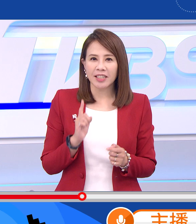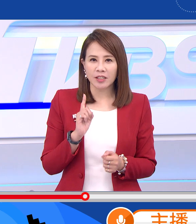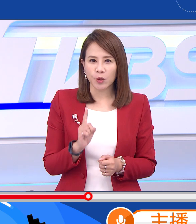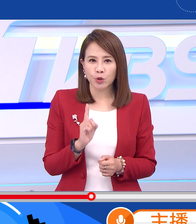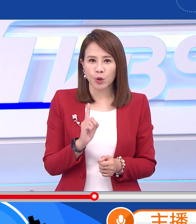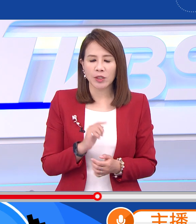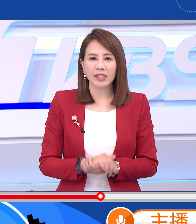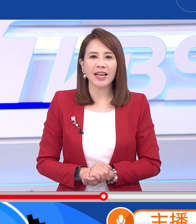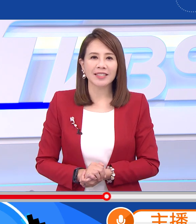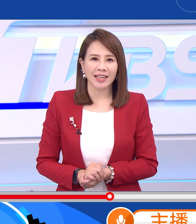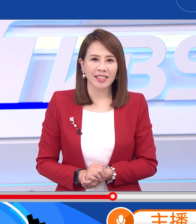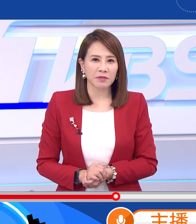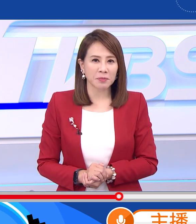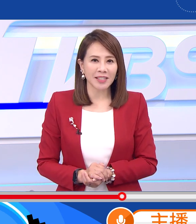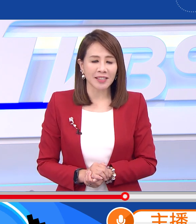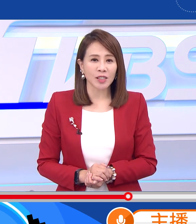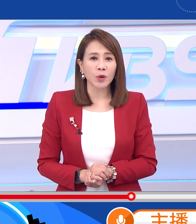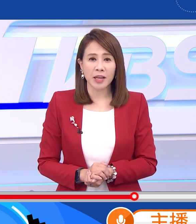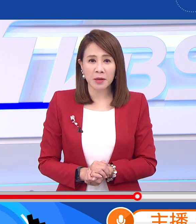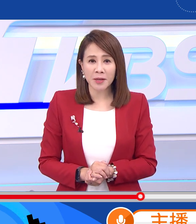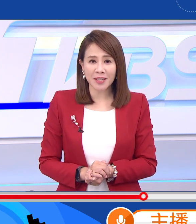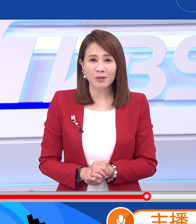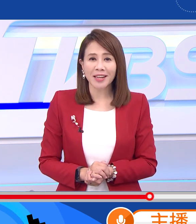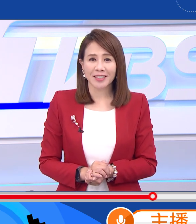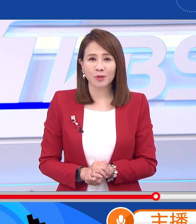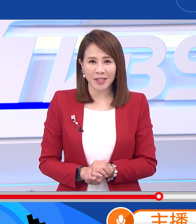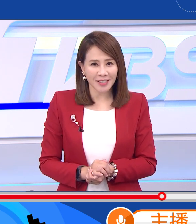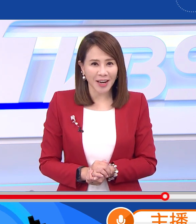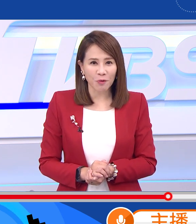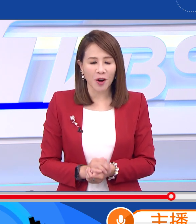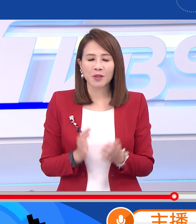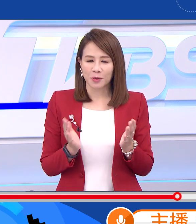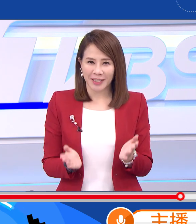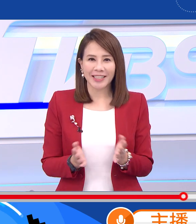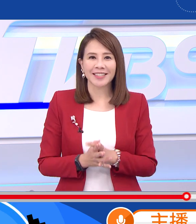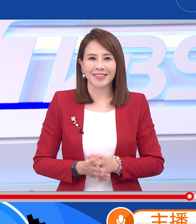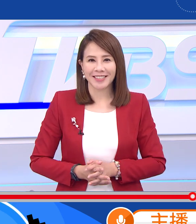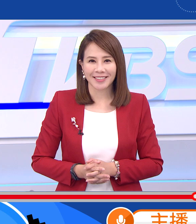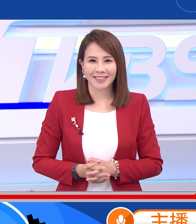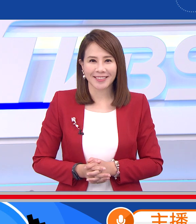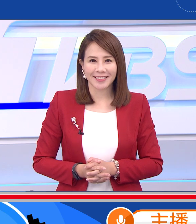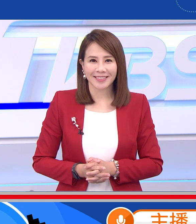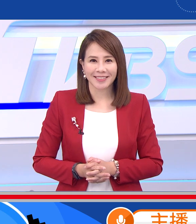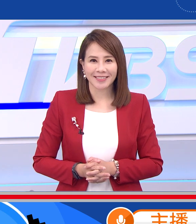小铃铛，也请用手机下载 TVBS 新闻 APP， 让您随时掌握国内大小事。